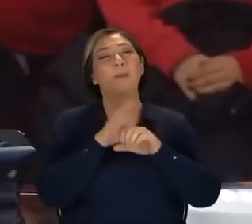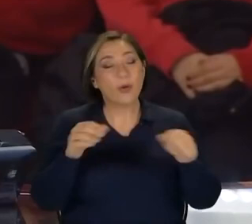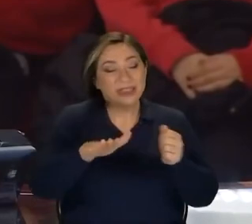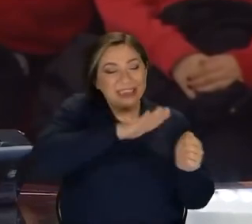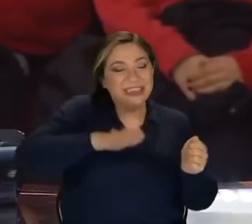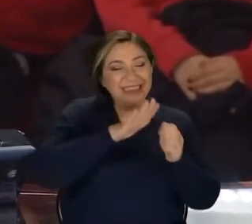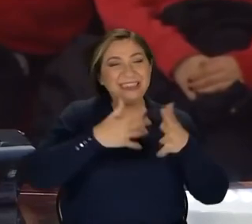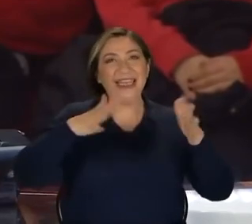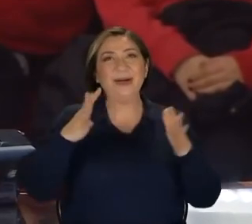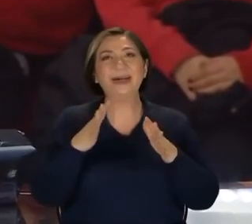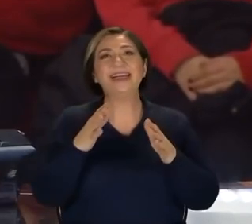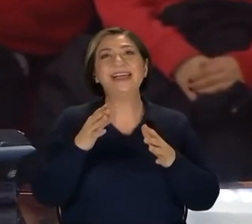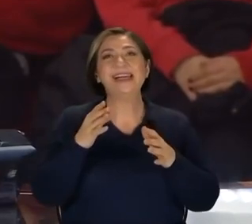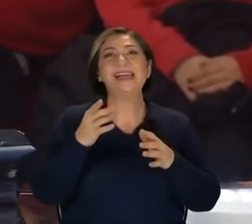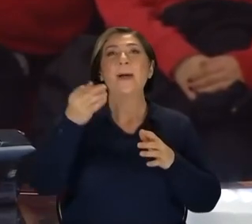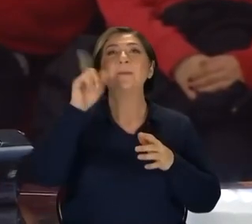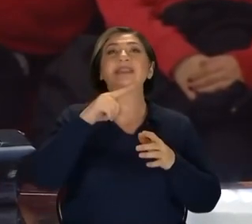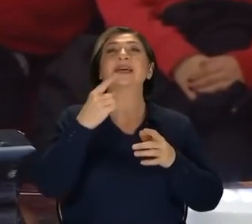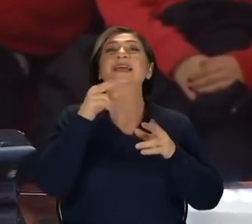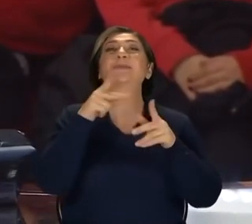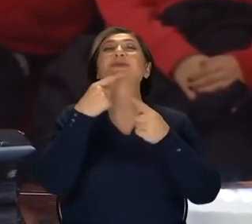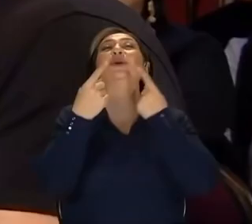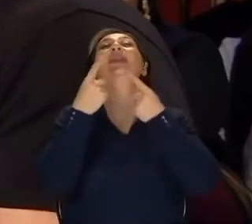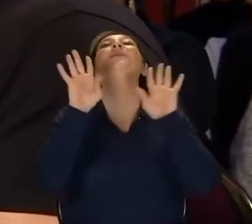Bunu? Hani başka işi... bir şekilde ifade edilemeyeceği için.